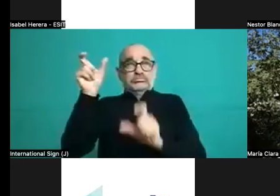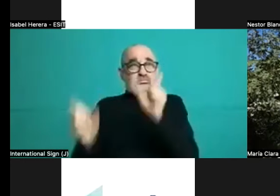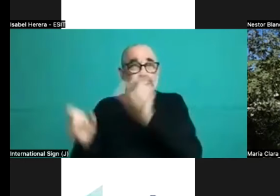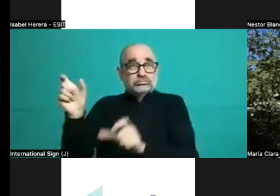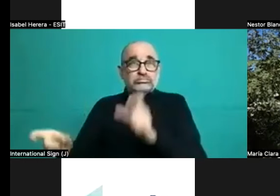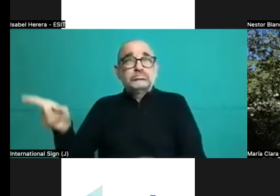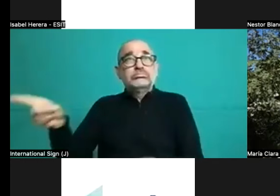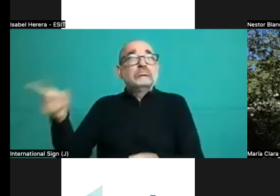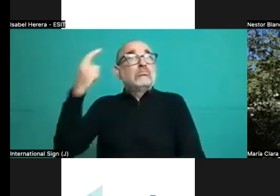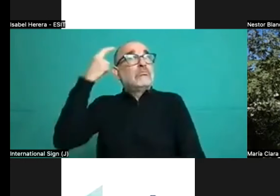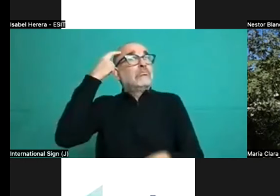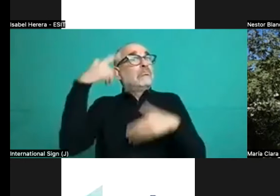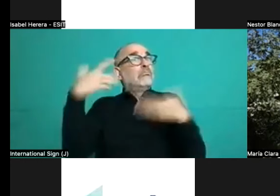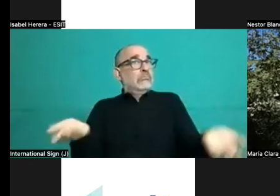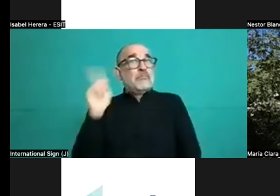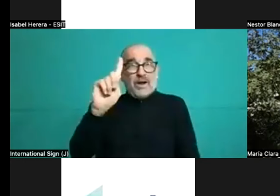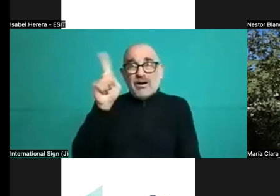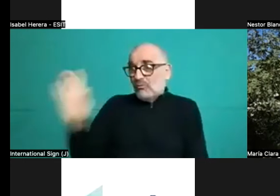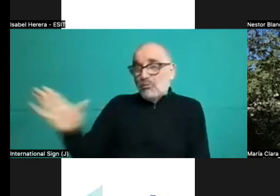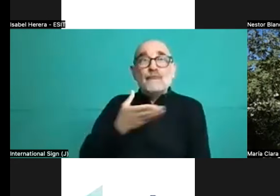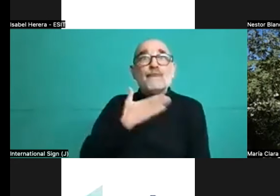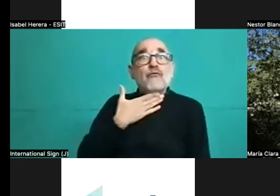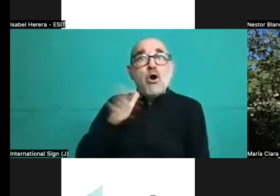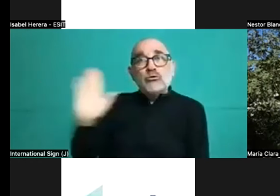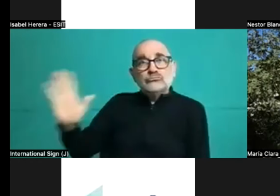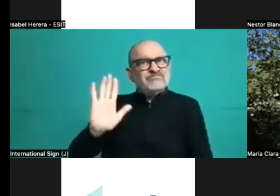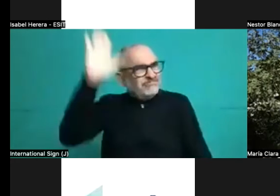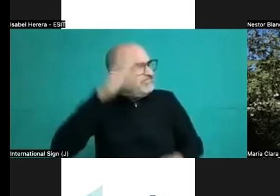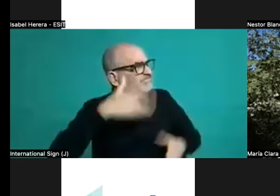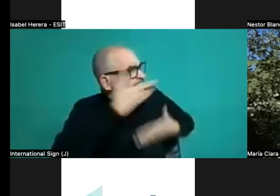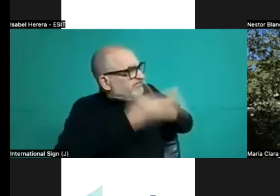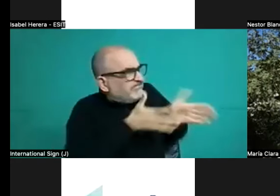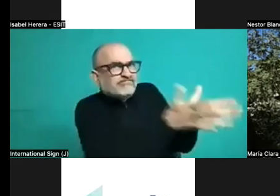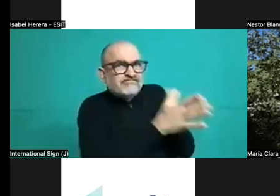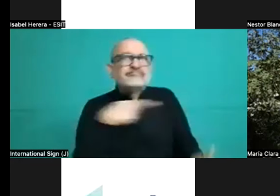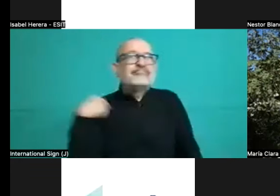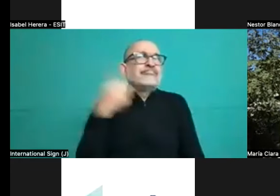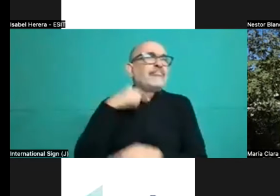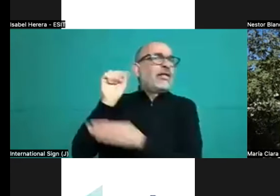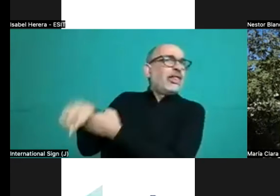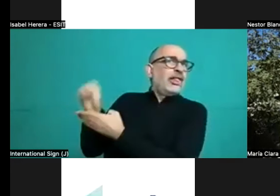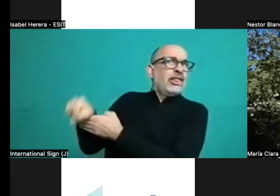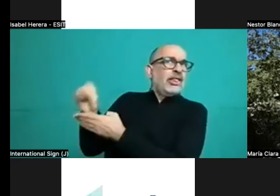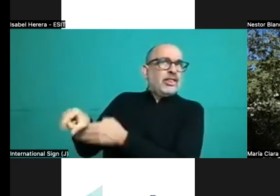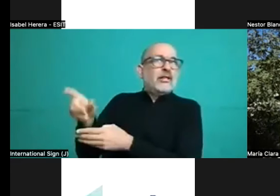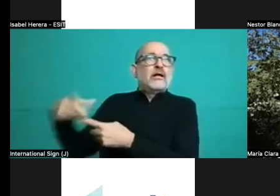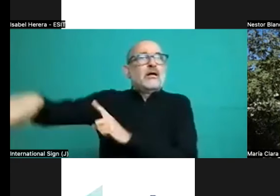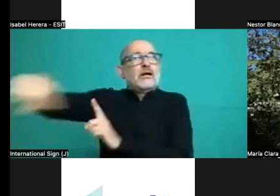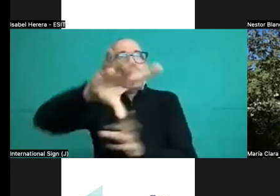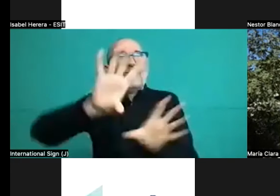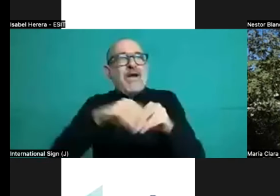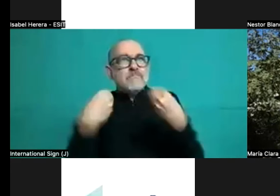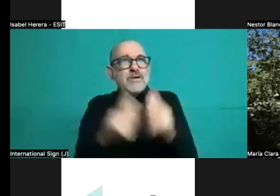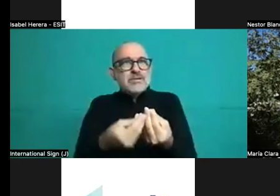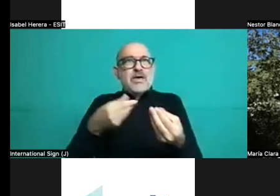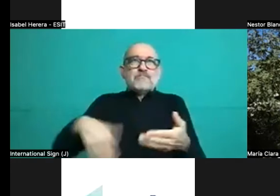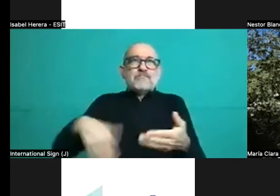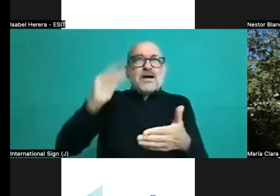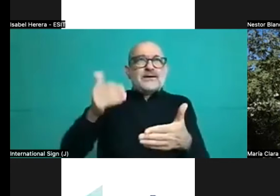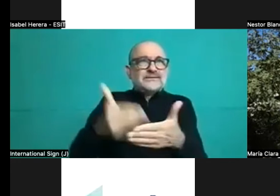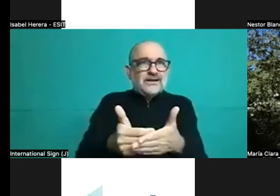Souvent, lorsqu'on exclut les proches du dialogue, on n'écoute pas la voix du